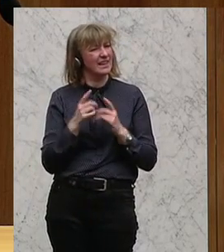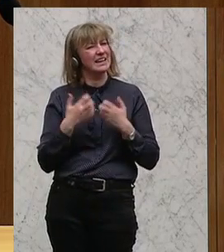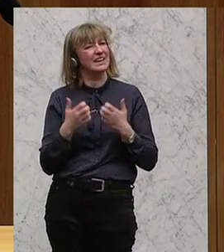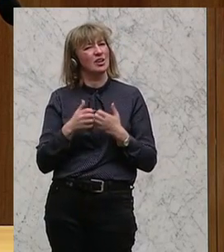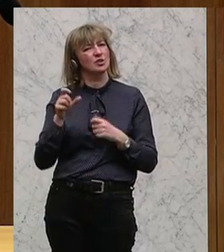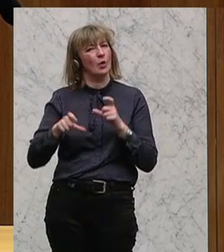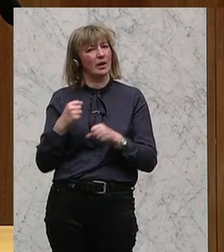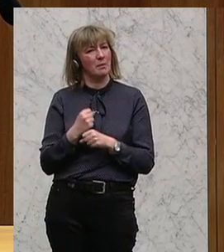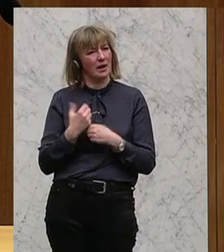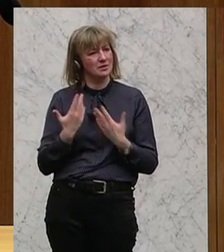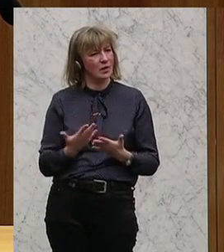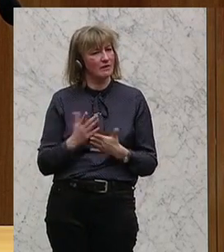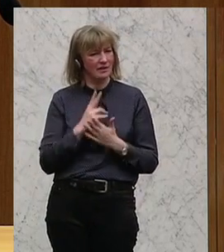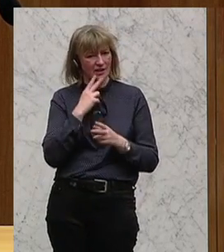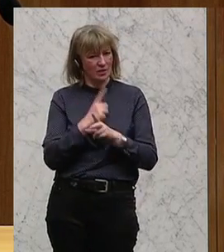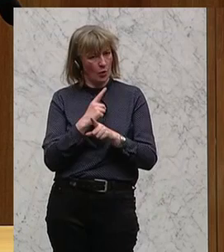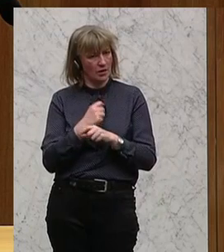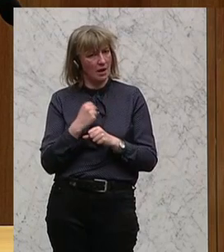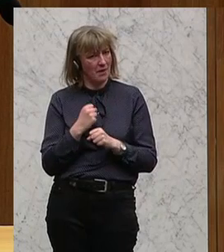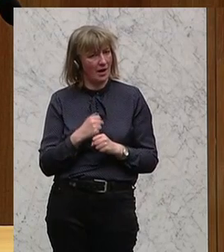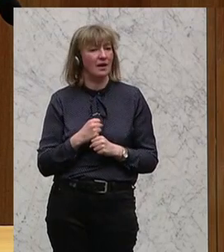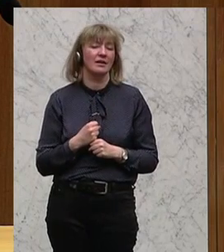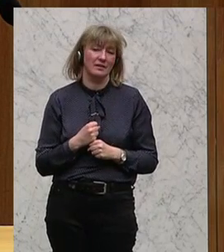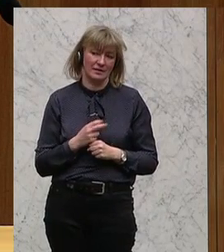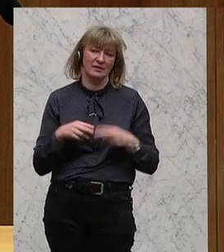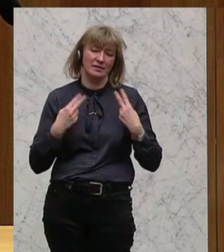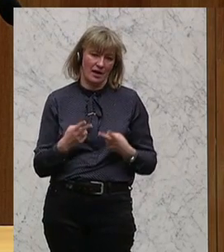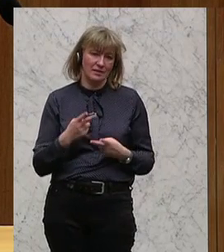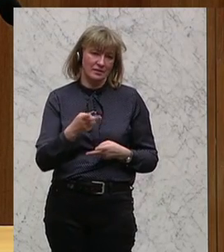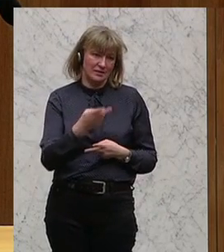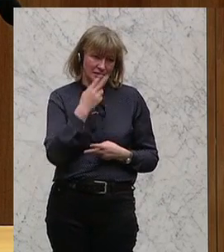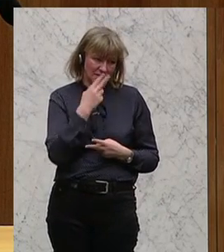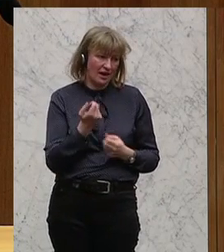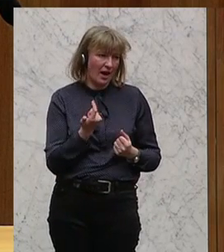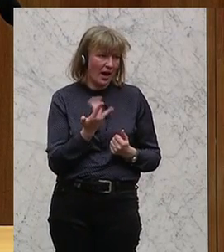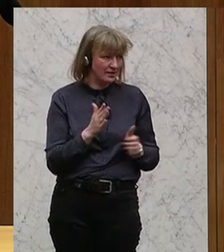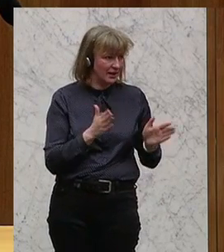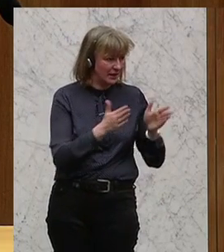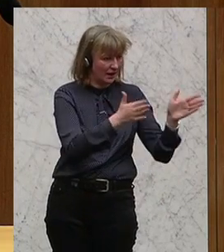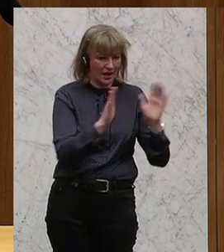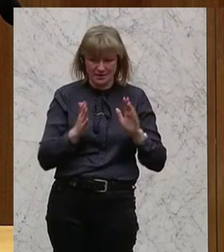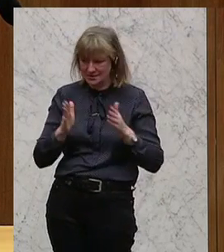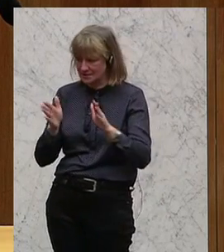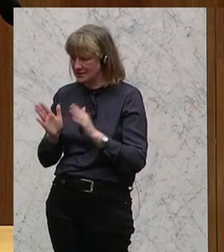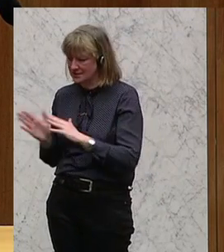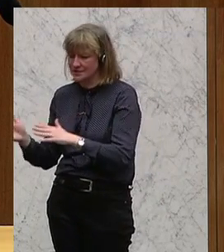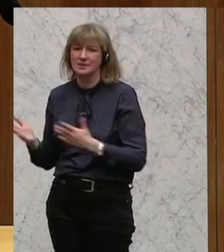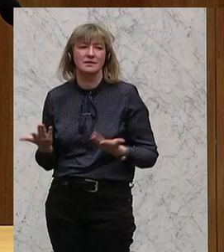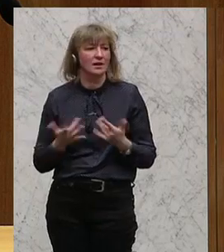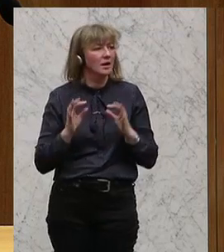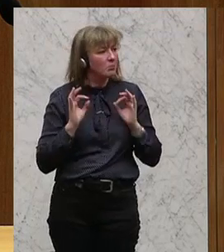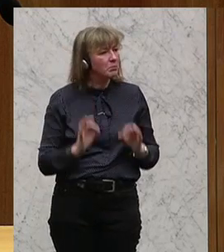Sie das einigermaßen objektiv machen werden, dann werden Sie einige Trends feststellen und festschreiben, dass am Beginn dieses Jahrtausends